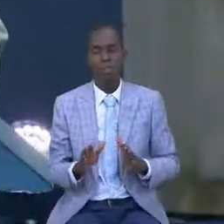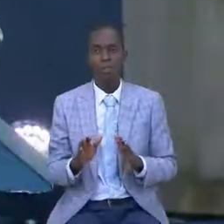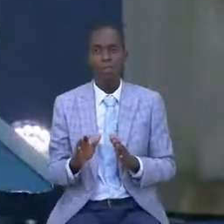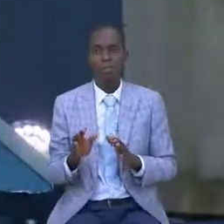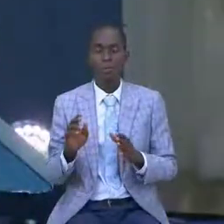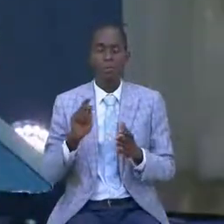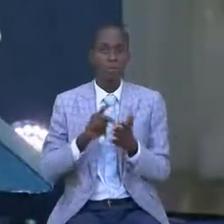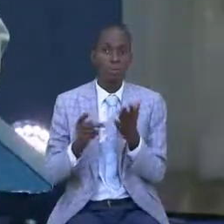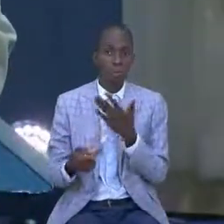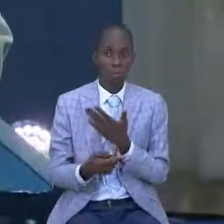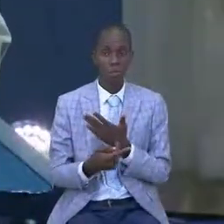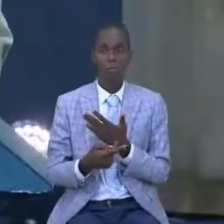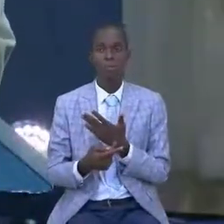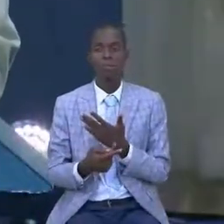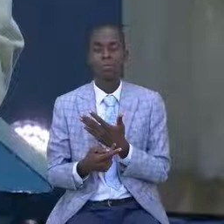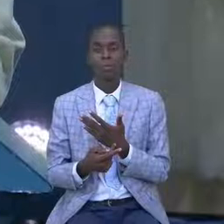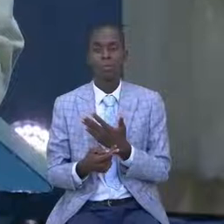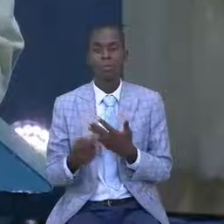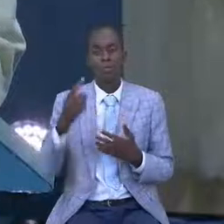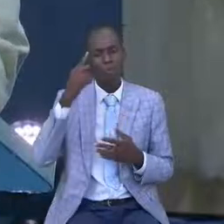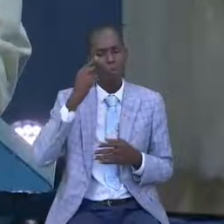Il y aura un rallye des convertis.